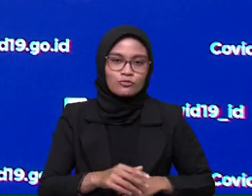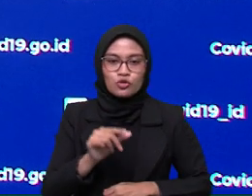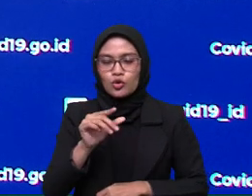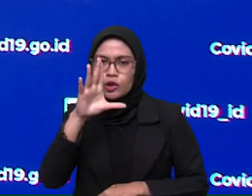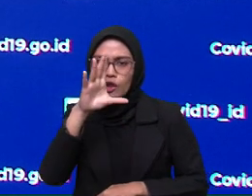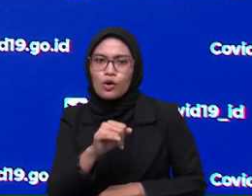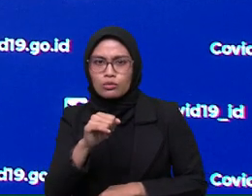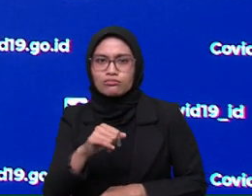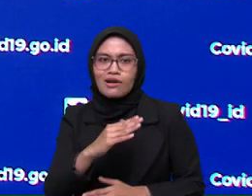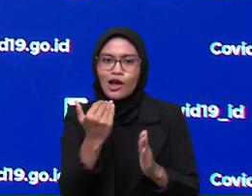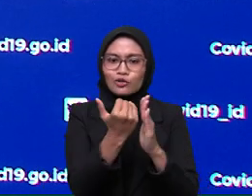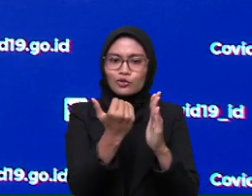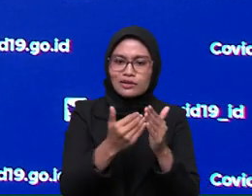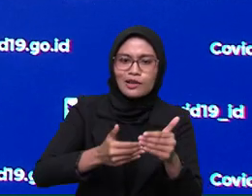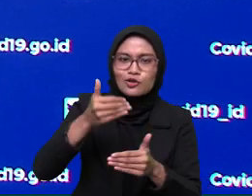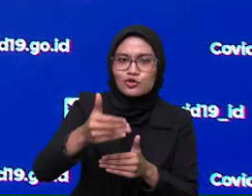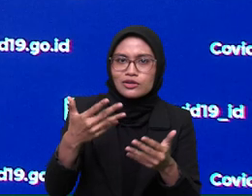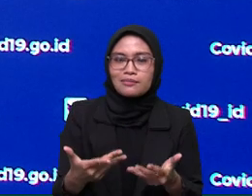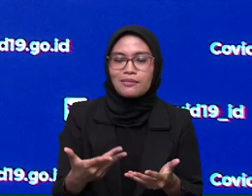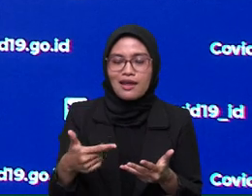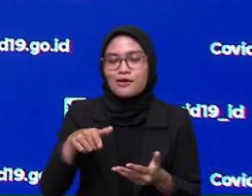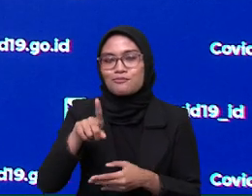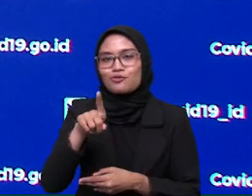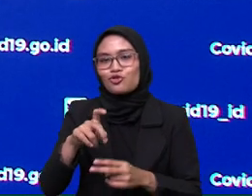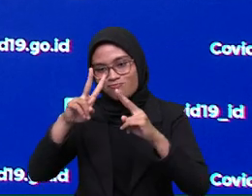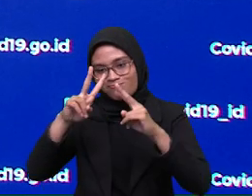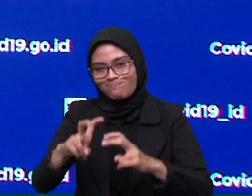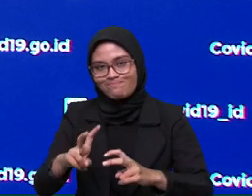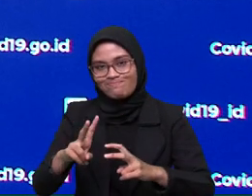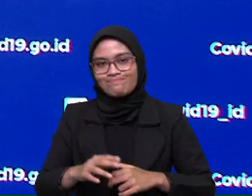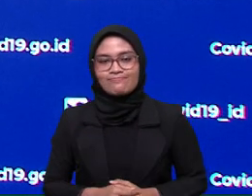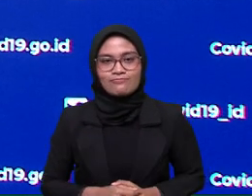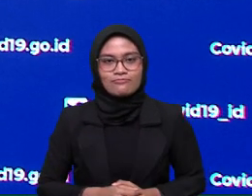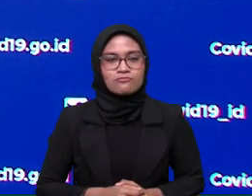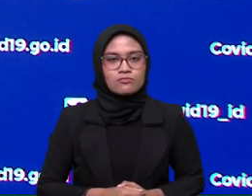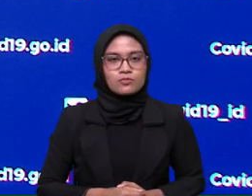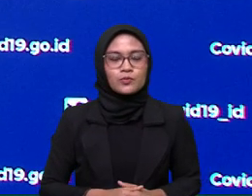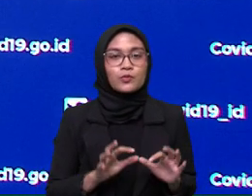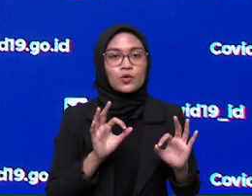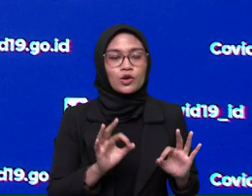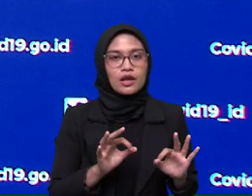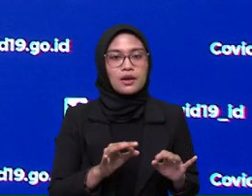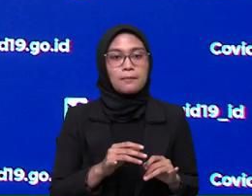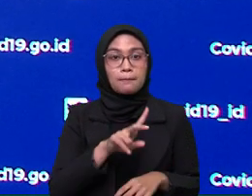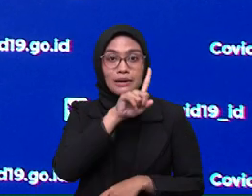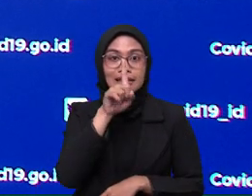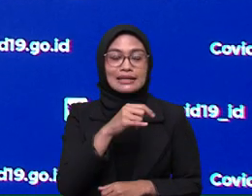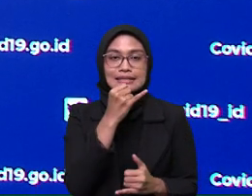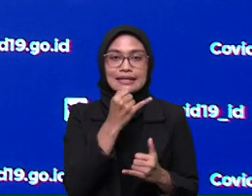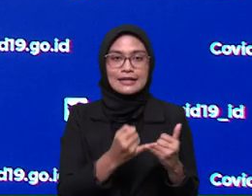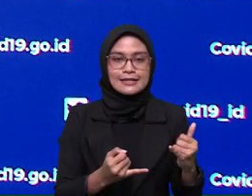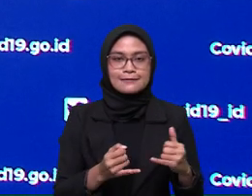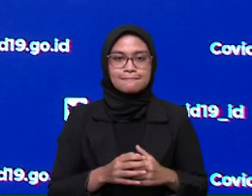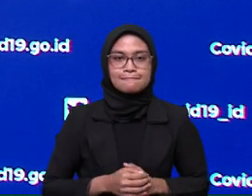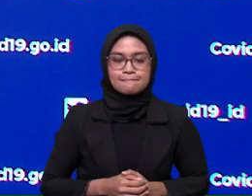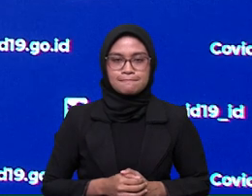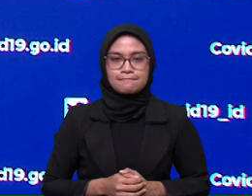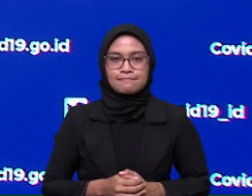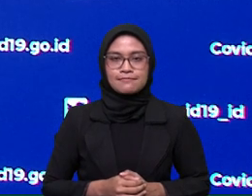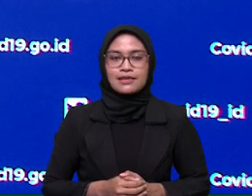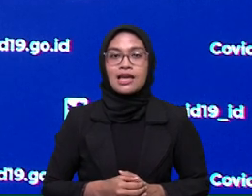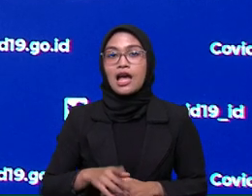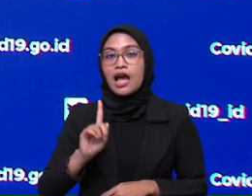Terima kasih pertanyaan terakhir dari Phillip tanam.com ada usulan dari pakar